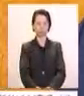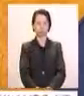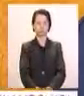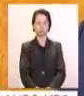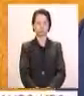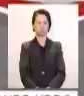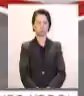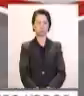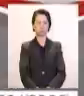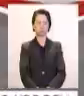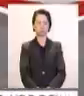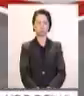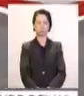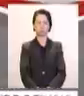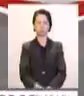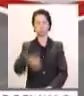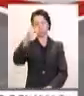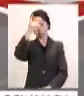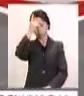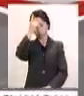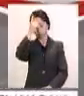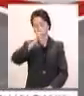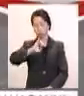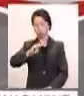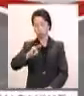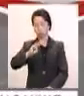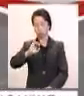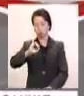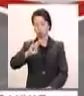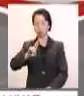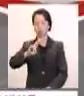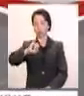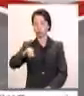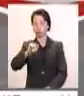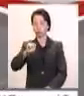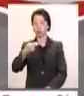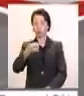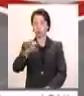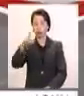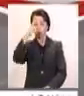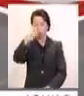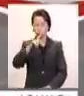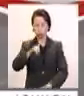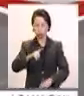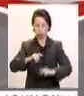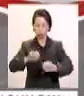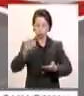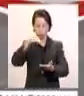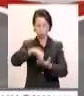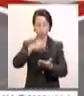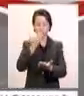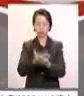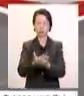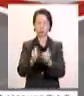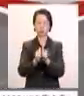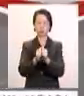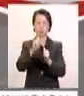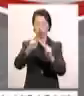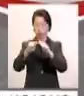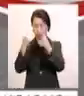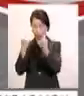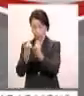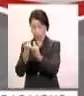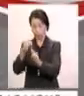Untuk mereka yang... Datuk Seri Dr. Mujahid turut memaklumkan bagi memulihkan kedudukan keuangan TH, Special